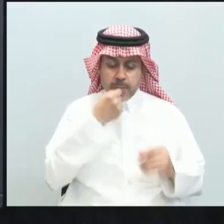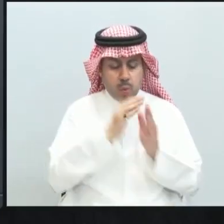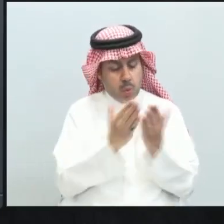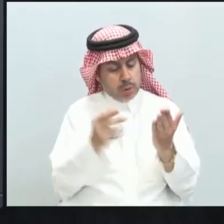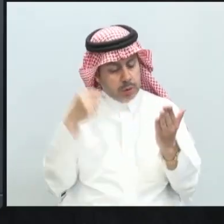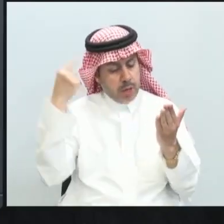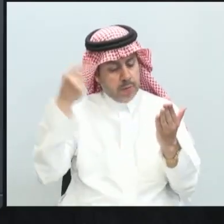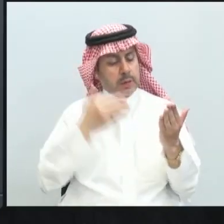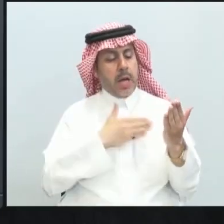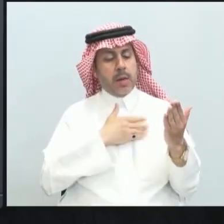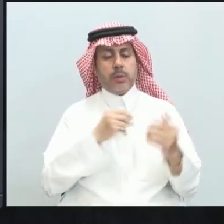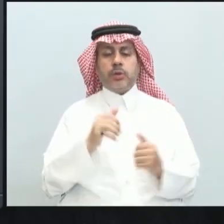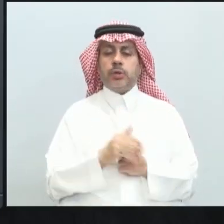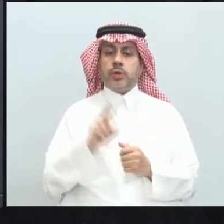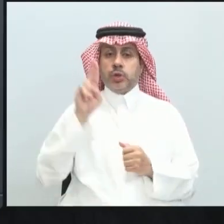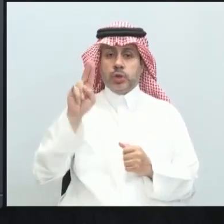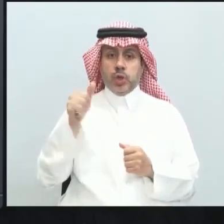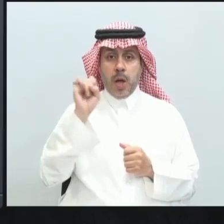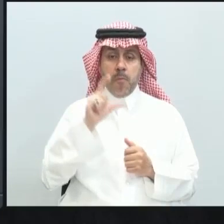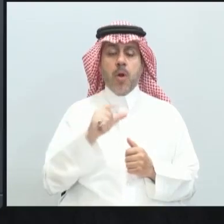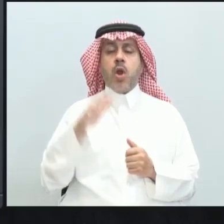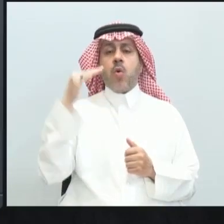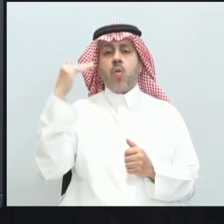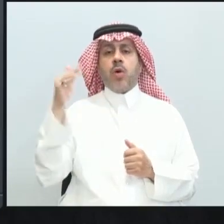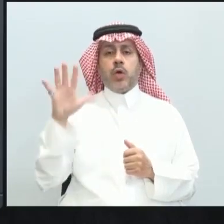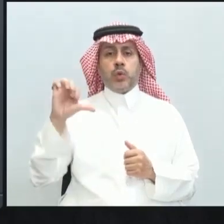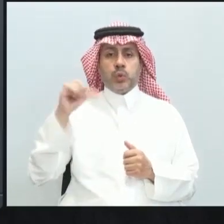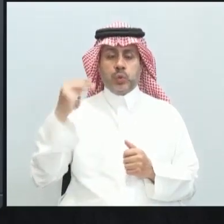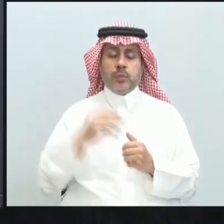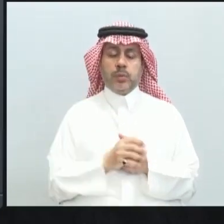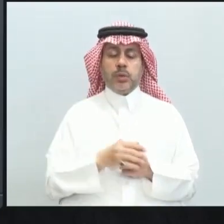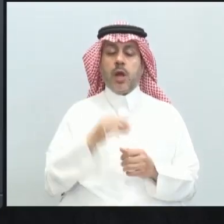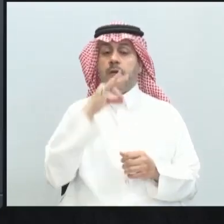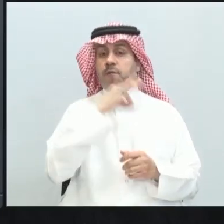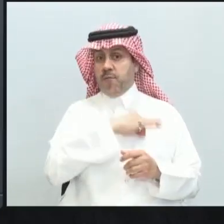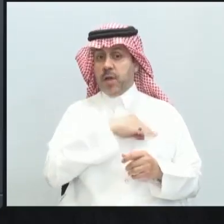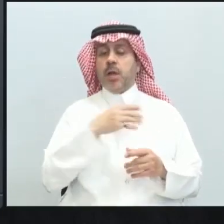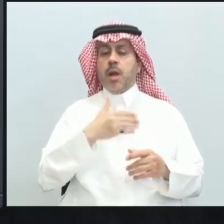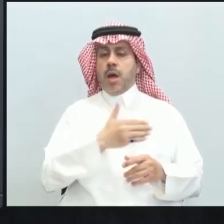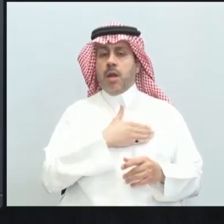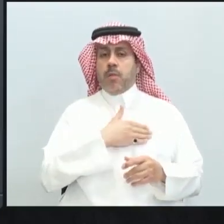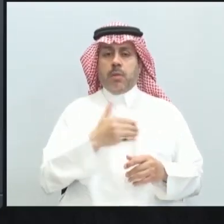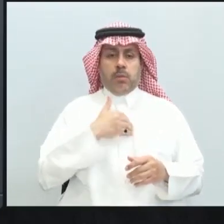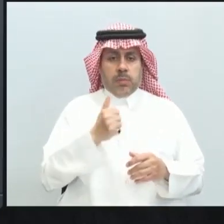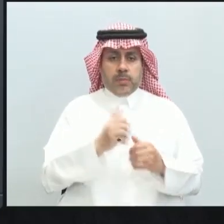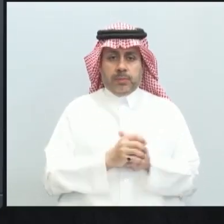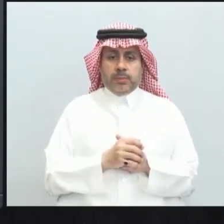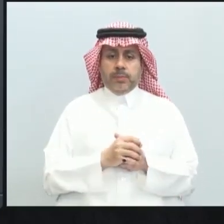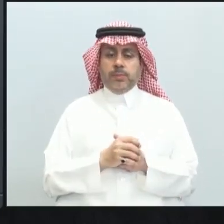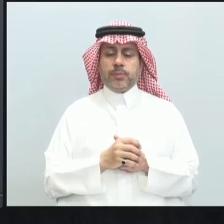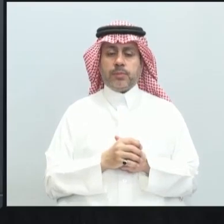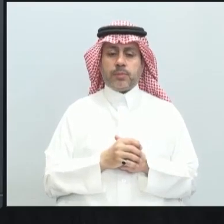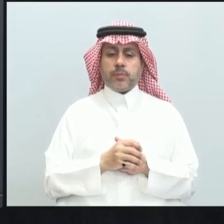في مدلولاتها ومعانيها حتى تاتي باذن الله تعالى ثمارها يانعه في قلوبنا وعلى